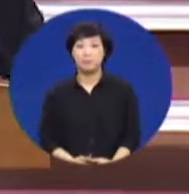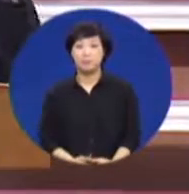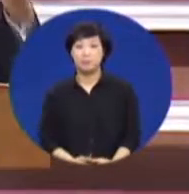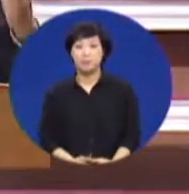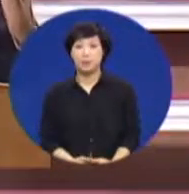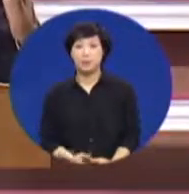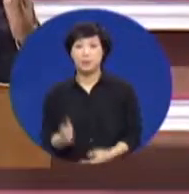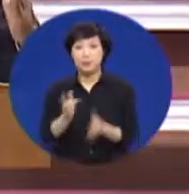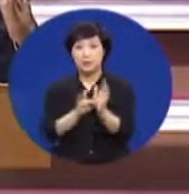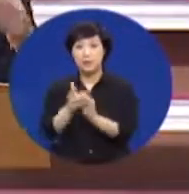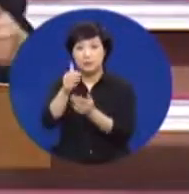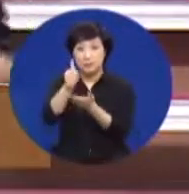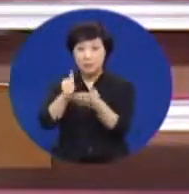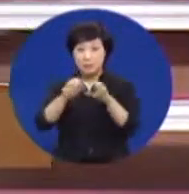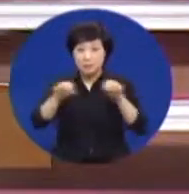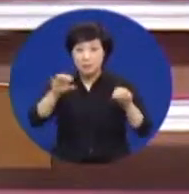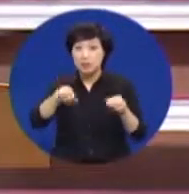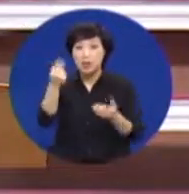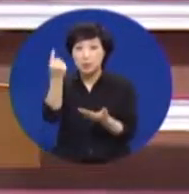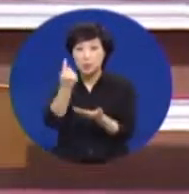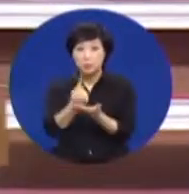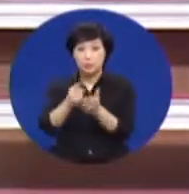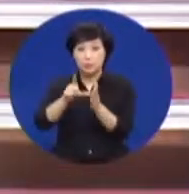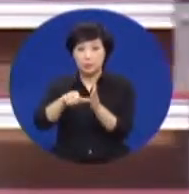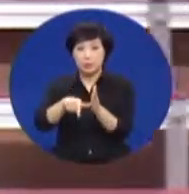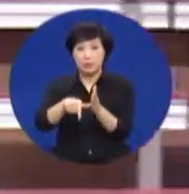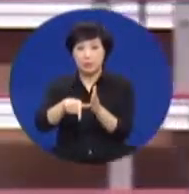이분이 이 땅에 오셨을 때